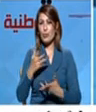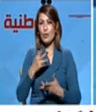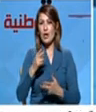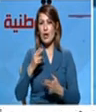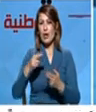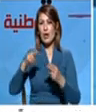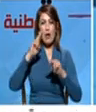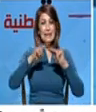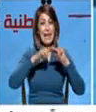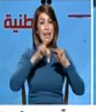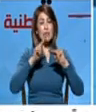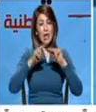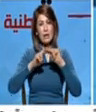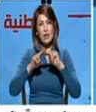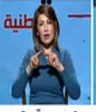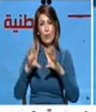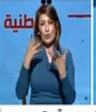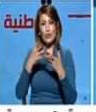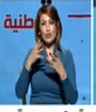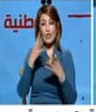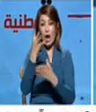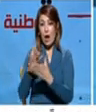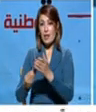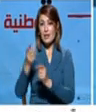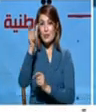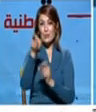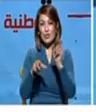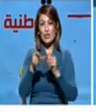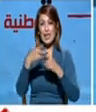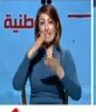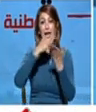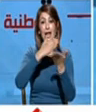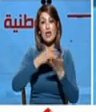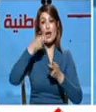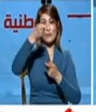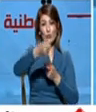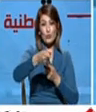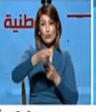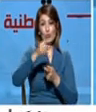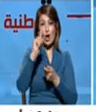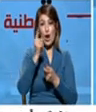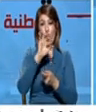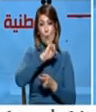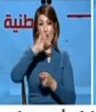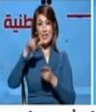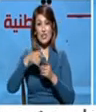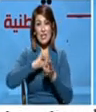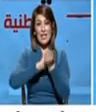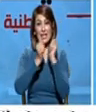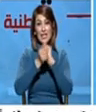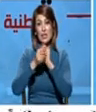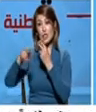في المنحه وحتى اللي المنحه بدون وجه حق اه سيتم